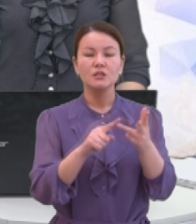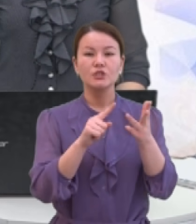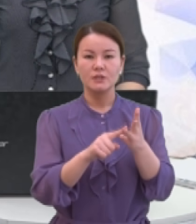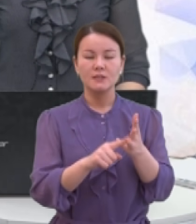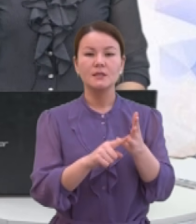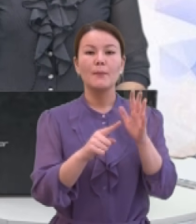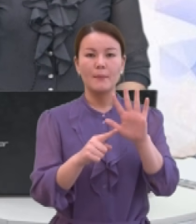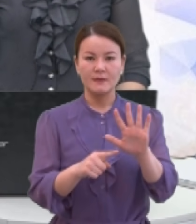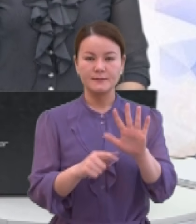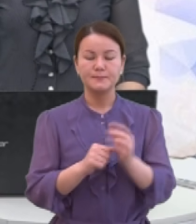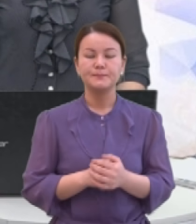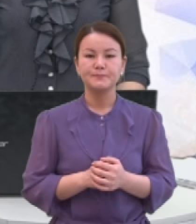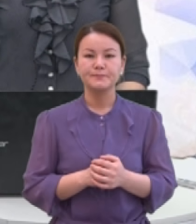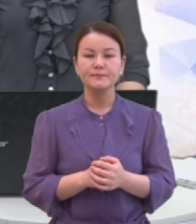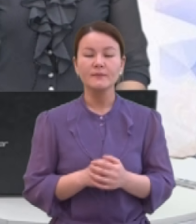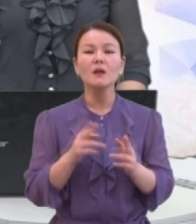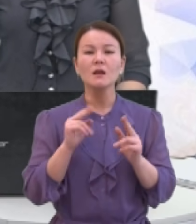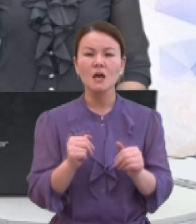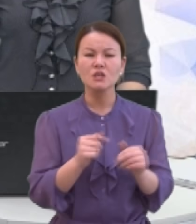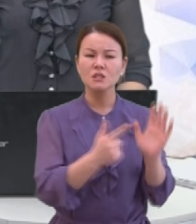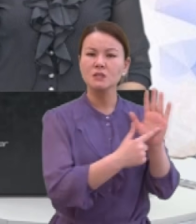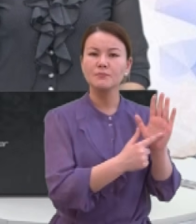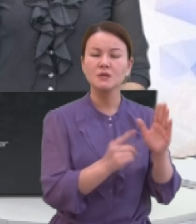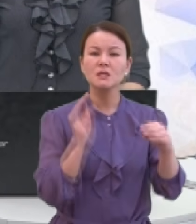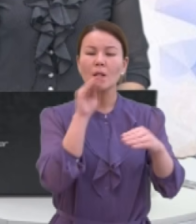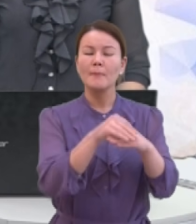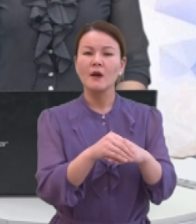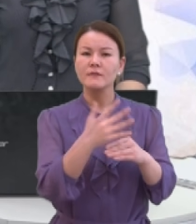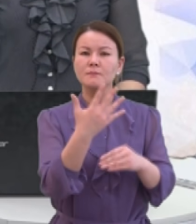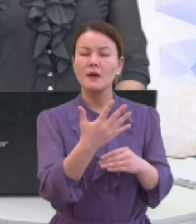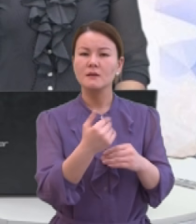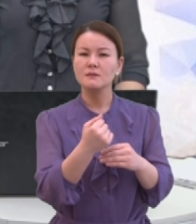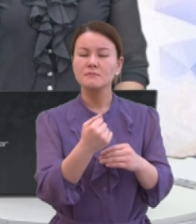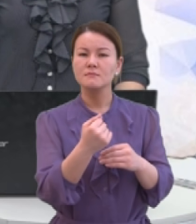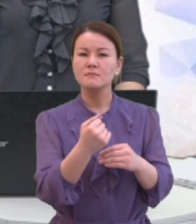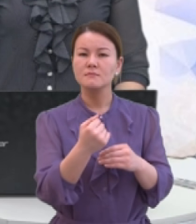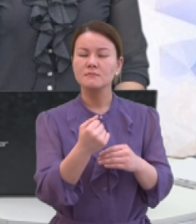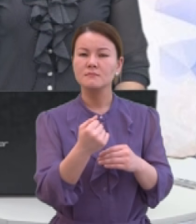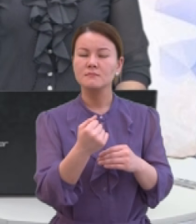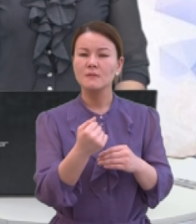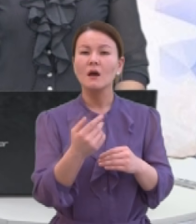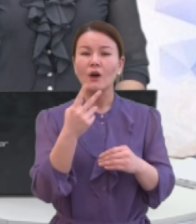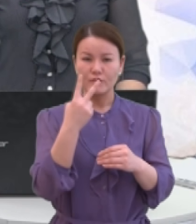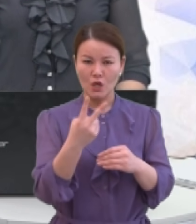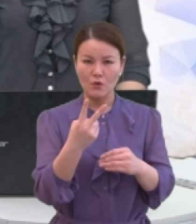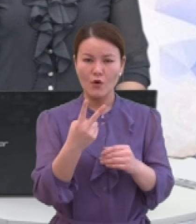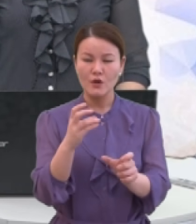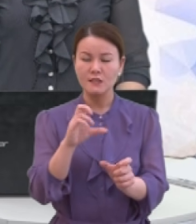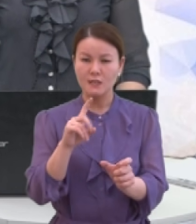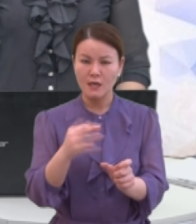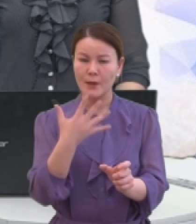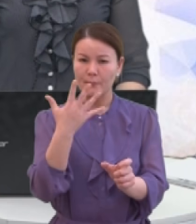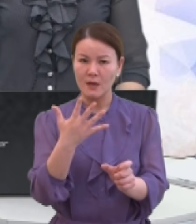12345 как же к семи прибавить 5 второе слагаемое опять будем прибавлять